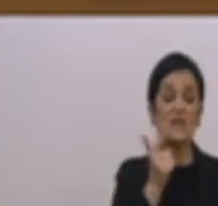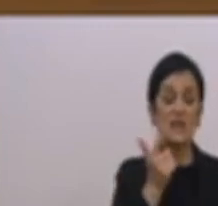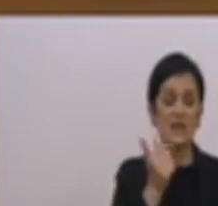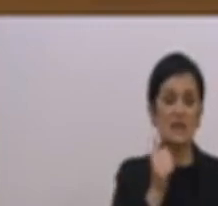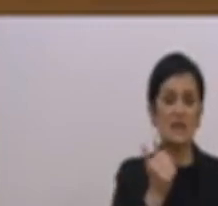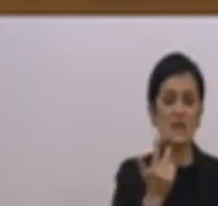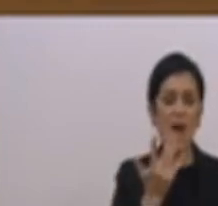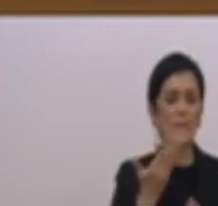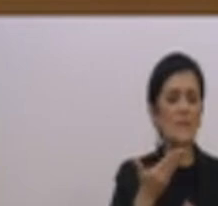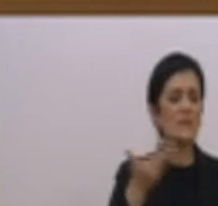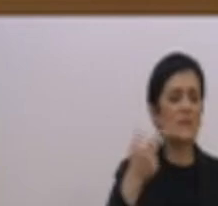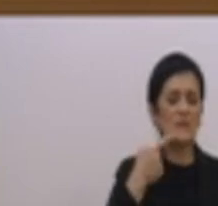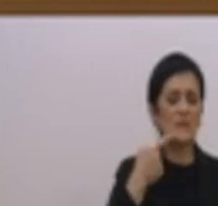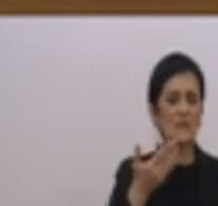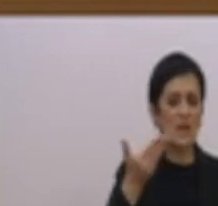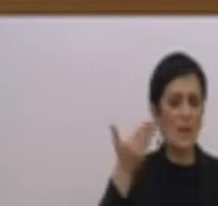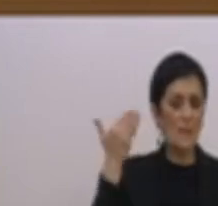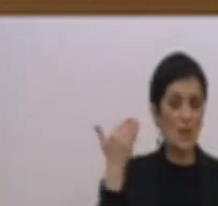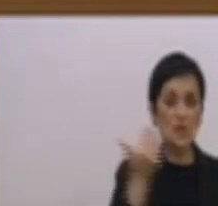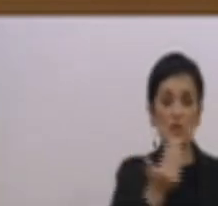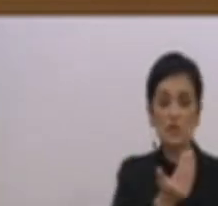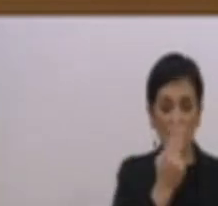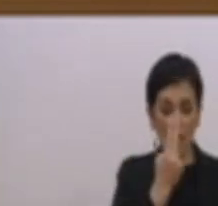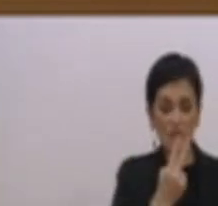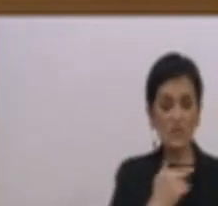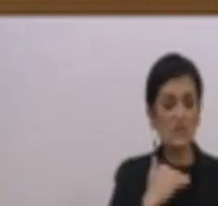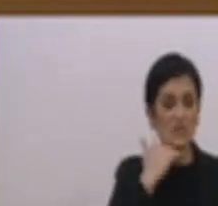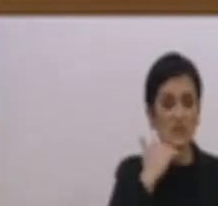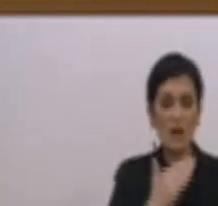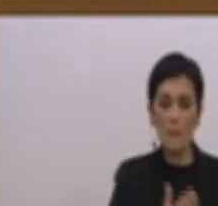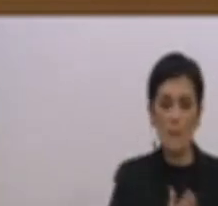Და როგორც ჩანს, თქვენთვის ეს არ არის საკმარისი მორალური